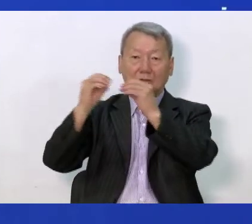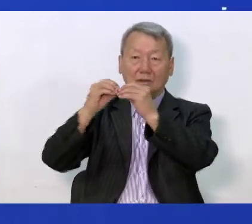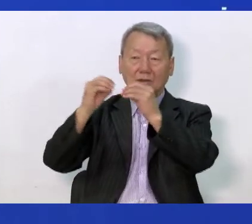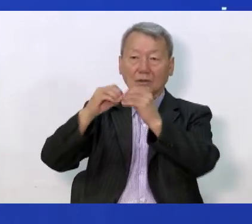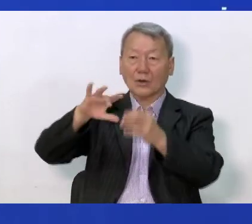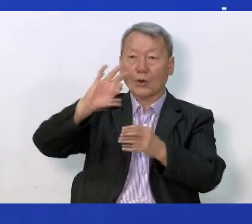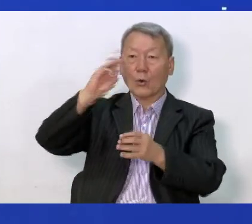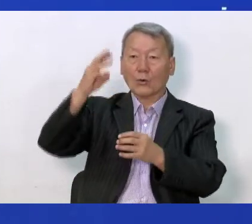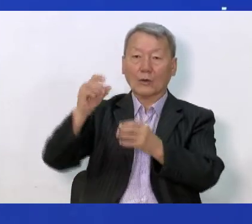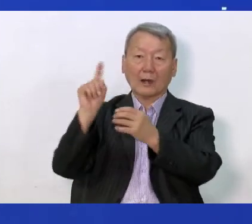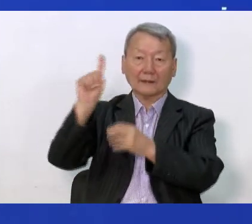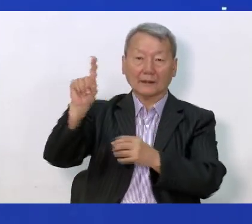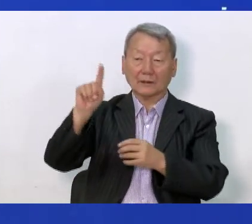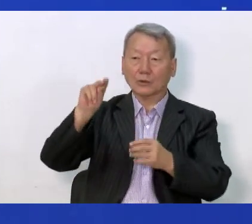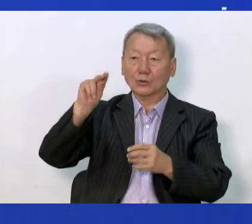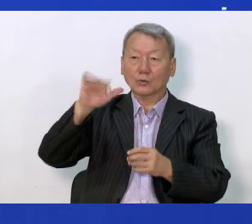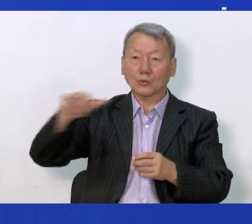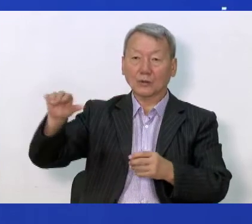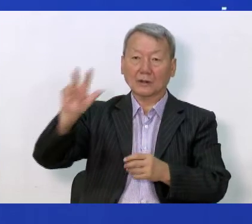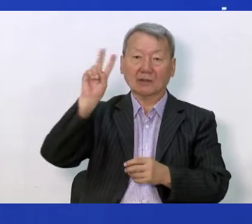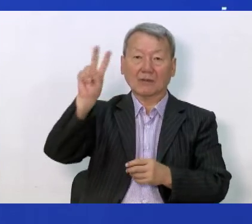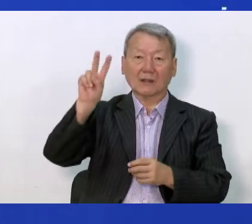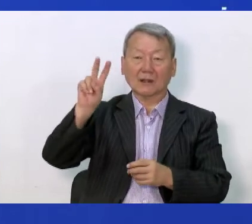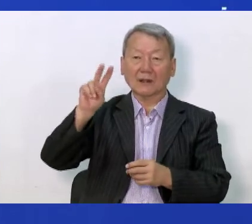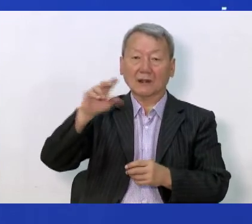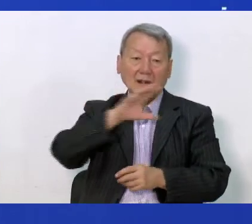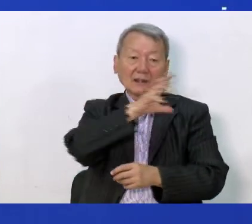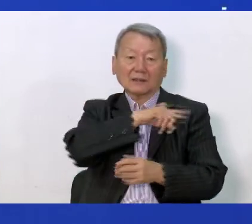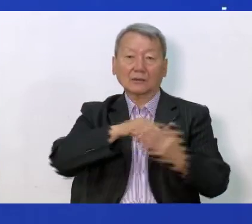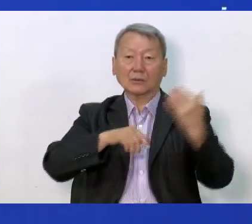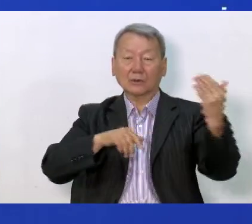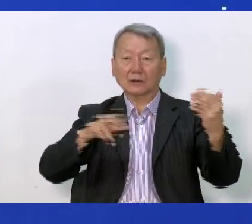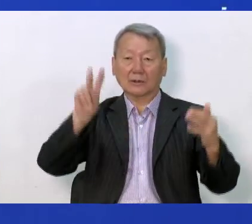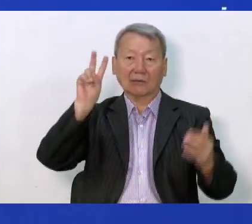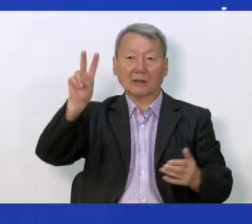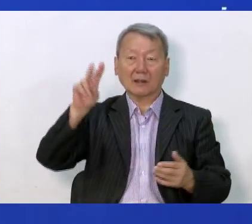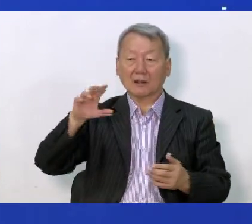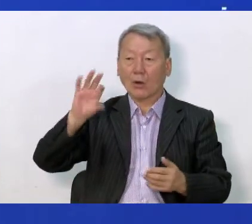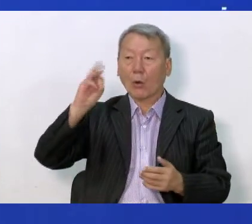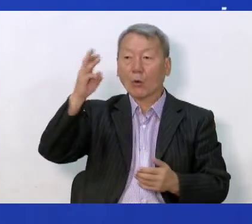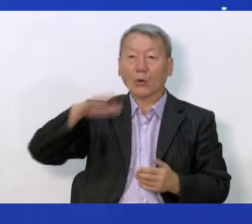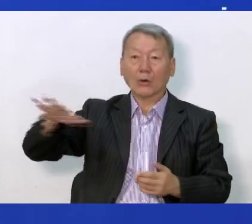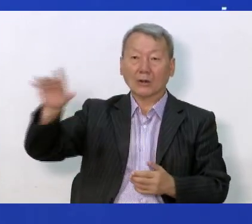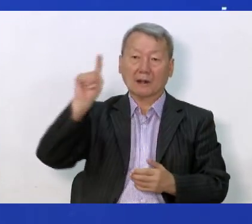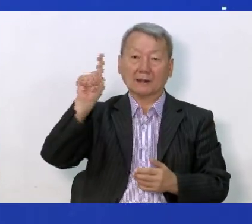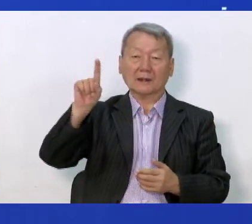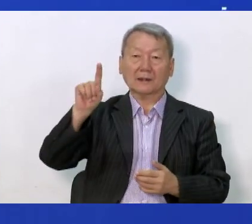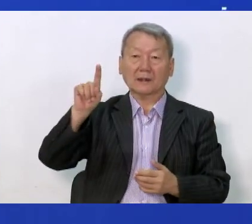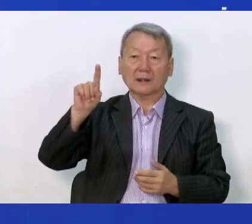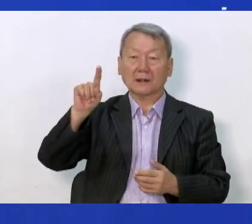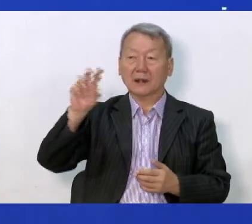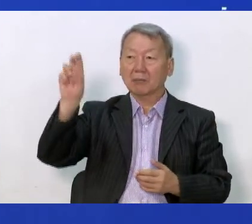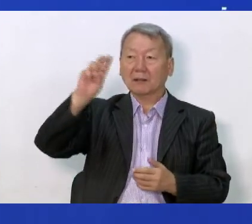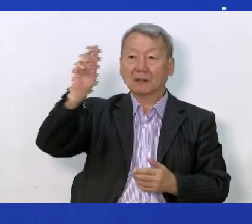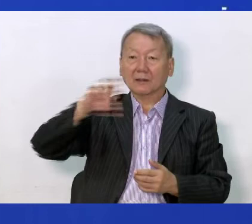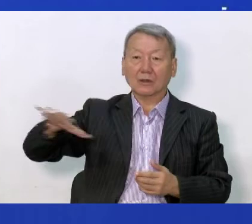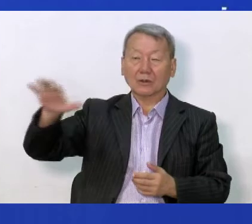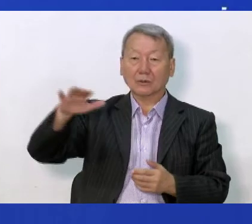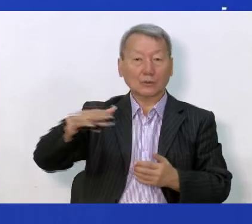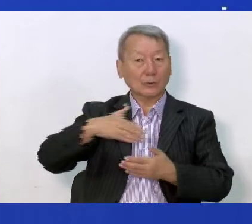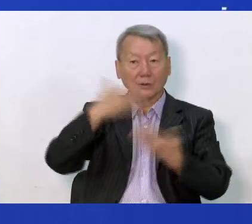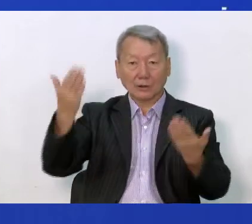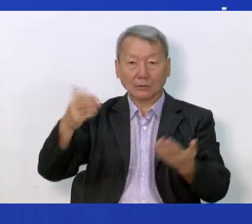в городе Ош 1, в Чуйской области 2, в Иссык-Кульской области 2, в Вожской области 1, Баткенской области